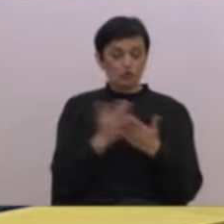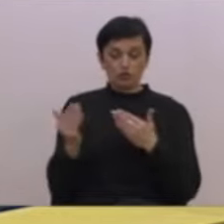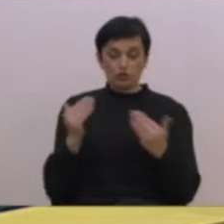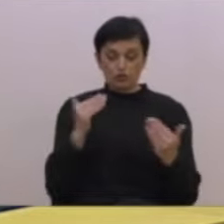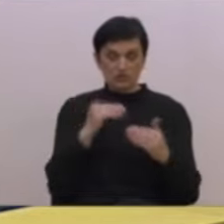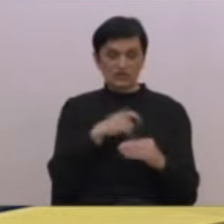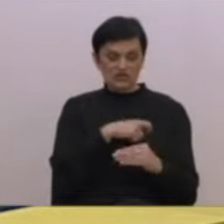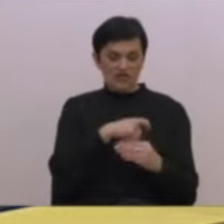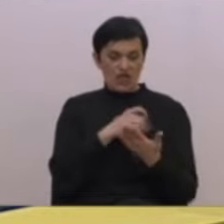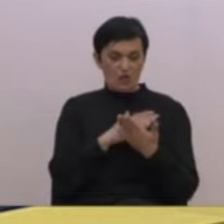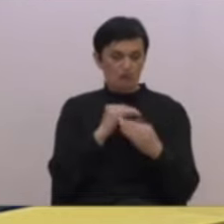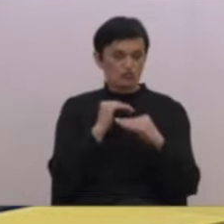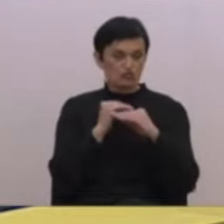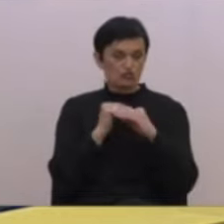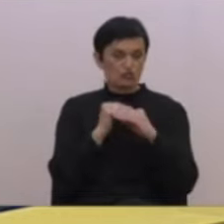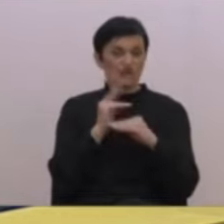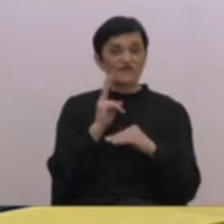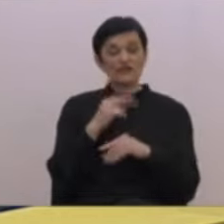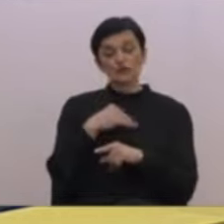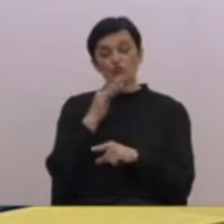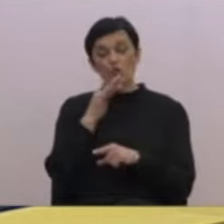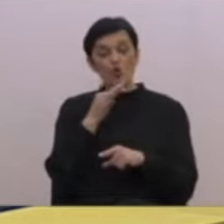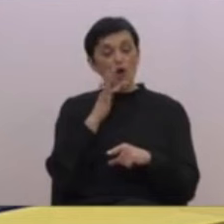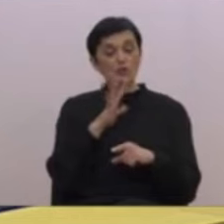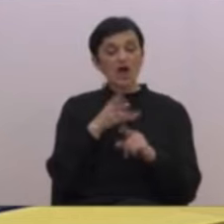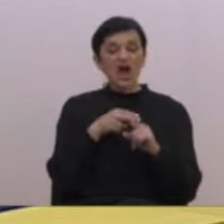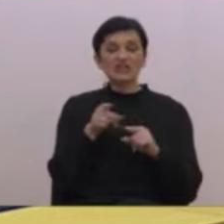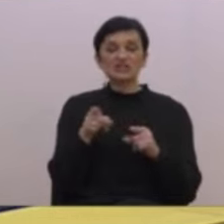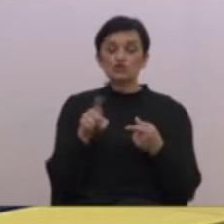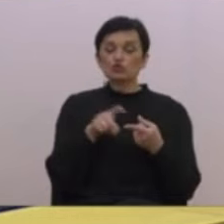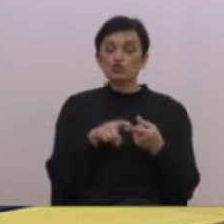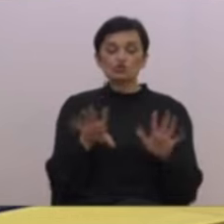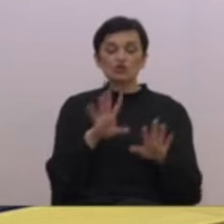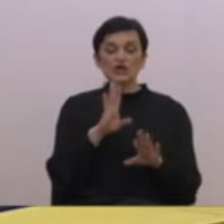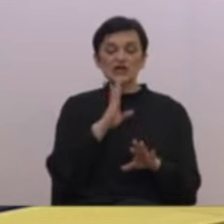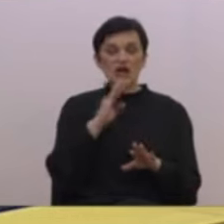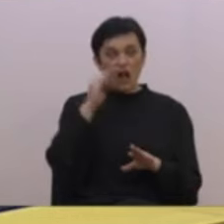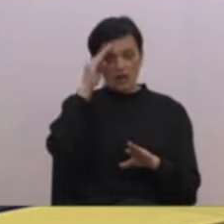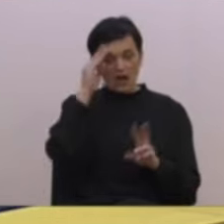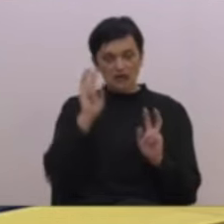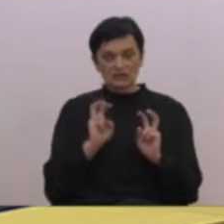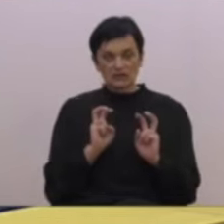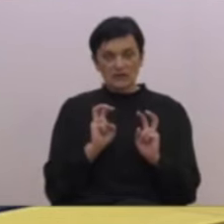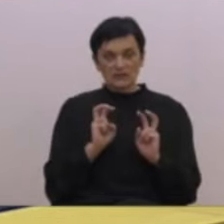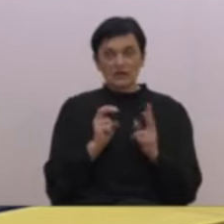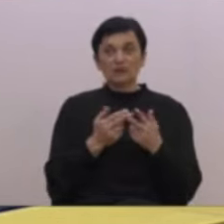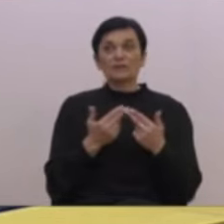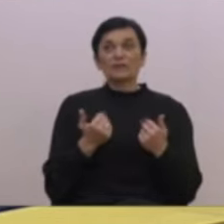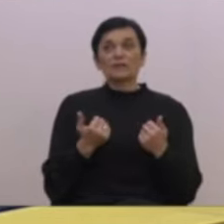ვიცი, შეიძლება ვიღაც მომწოდეს, ვიღაც არ მომწოდეს, მაგრამ ეს არაფერში არის ქალებთან და კაცებთან. და